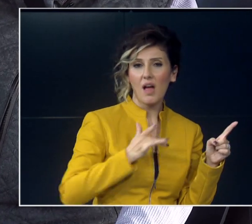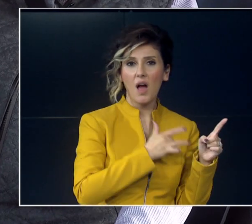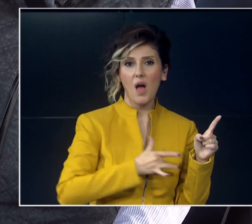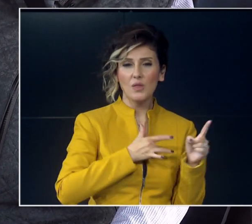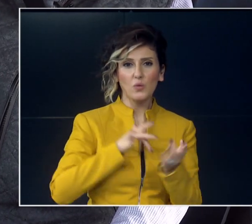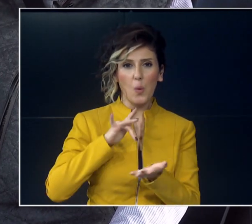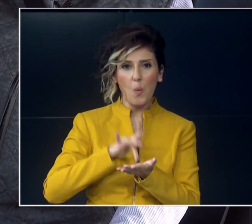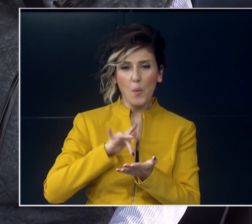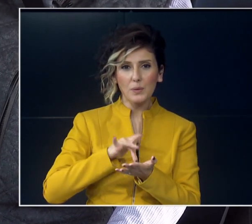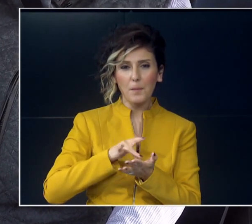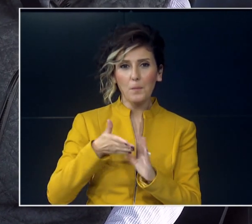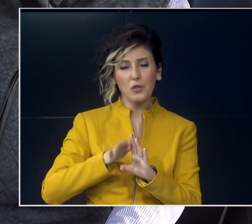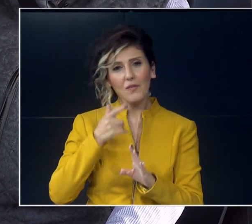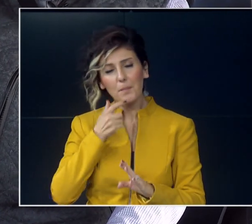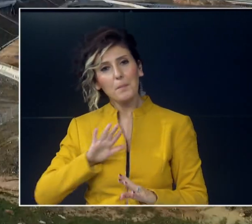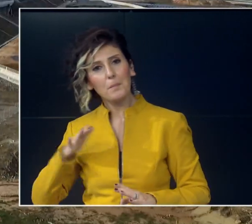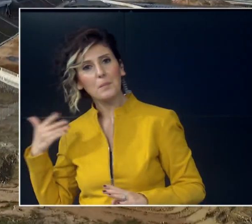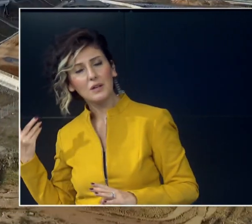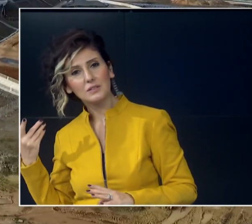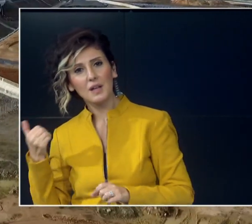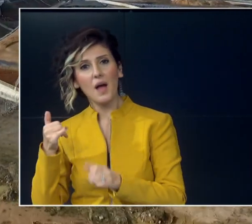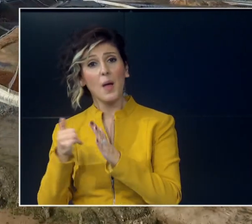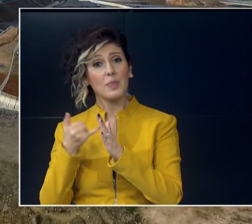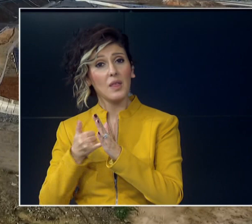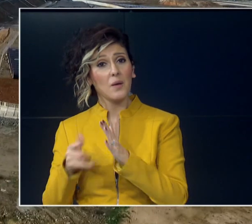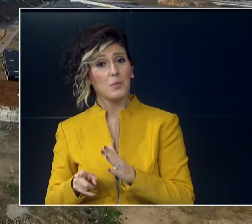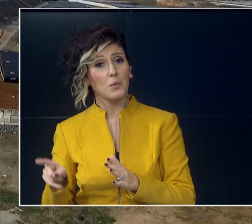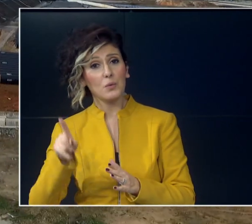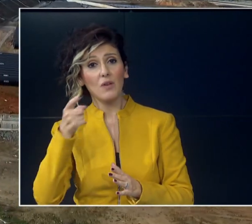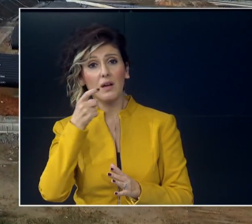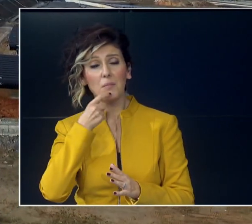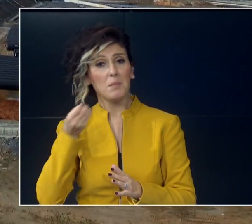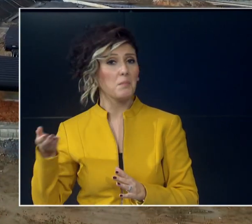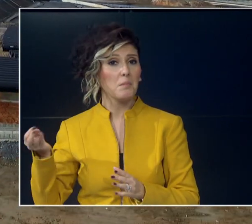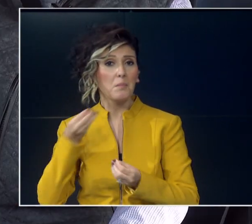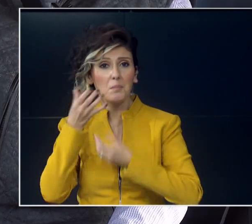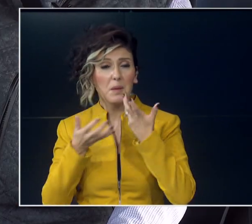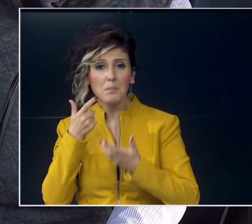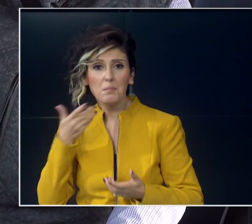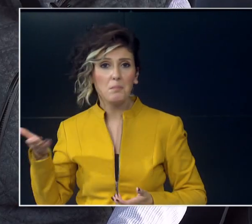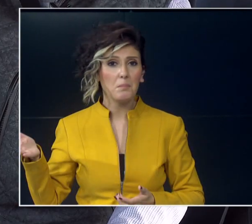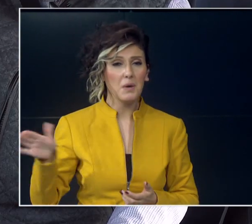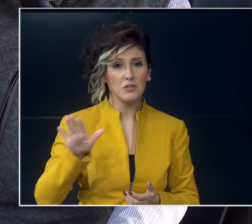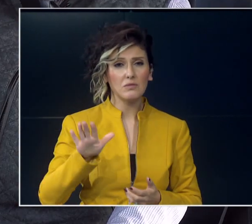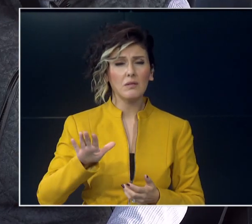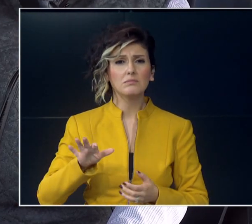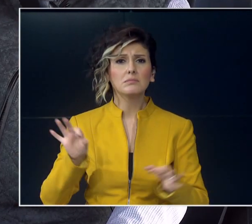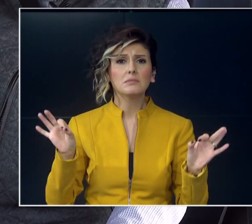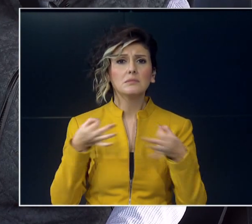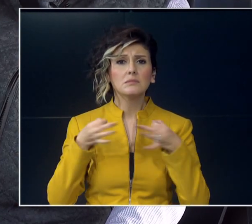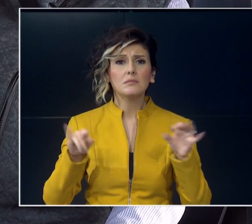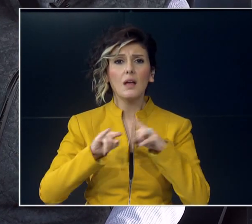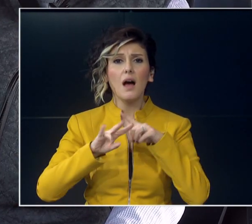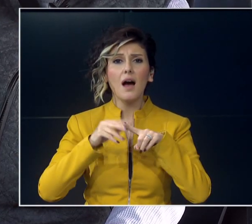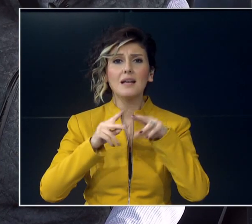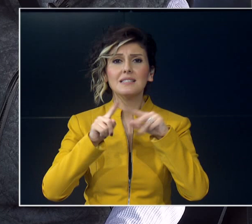Anadolu mutfak var başka. Gaziantep, Şanlıurfa'ya gidiyorsun bambaşka. Ya bir hazine. Hazine